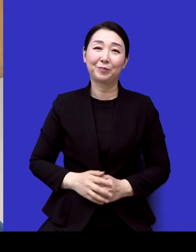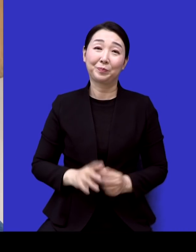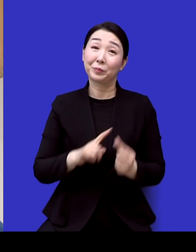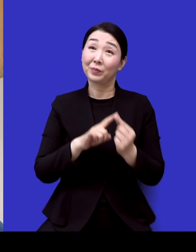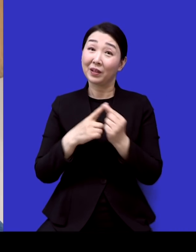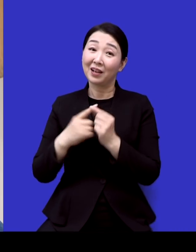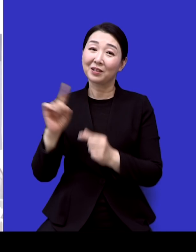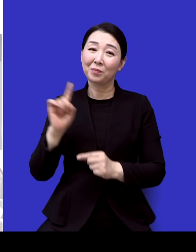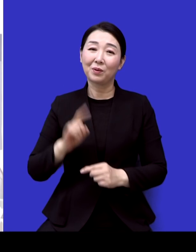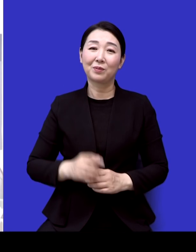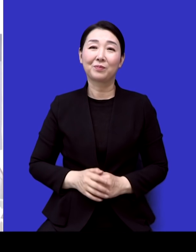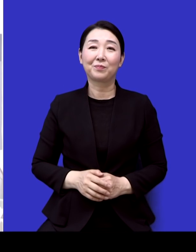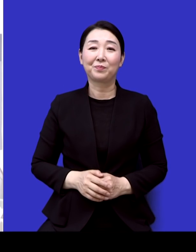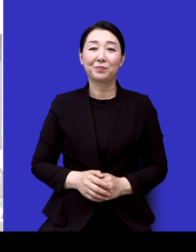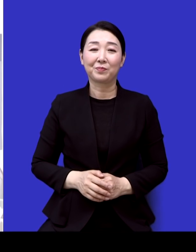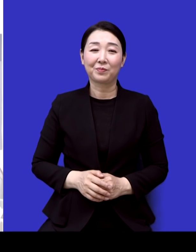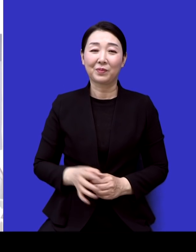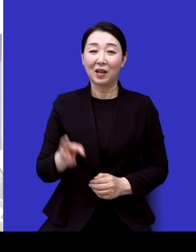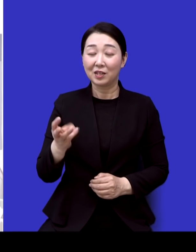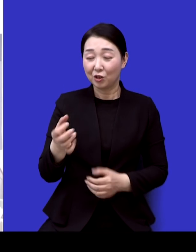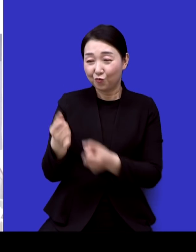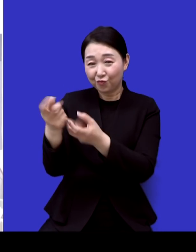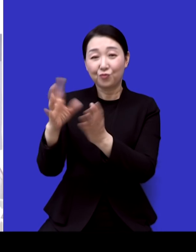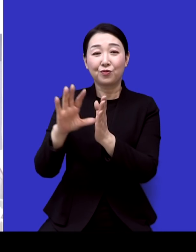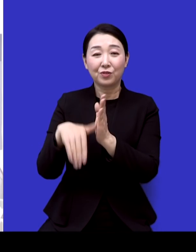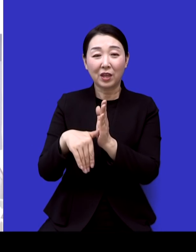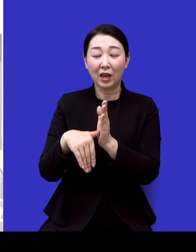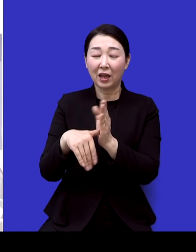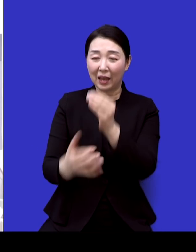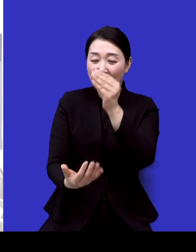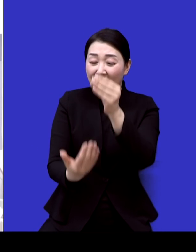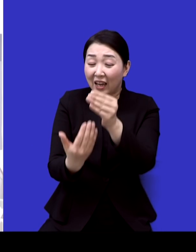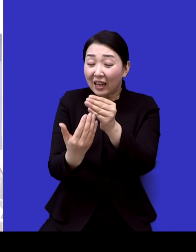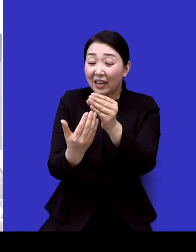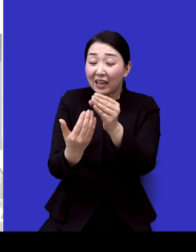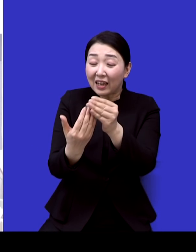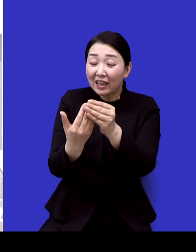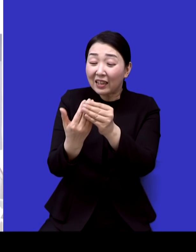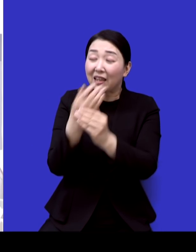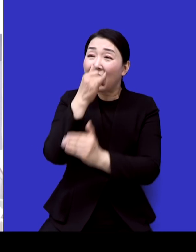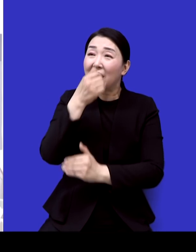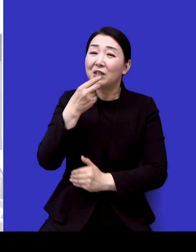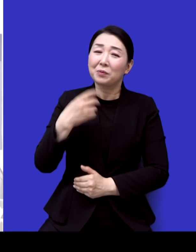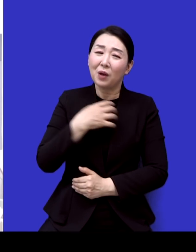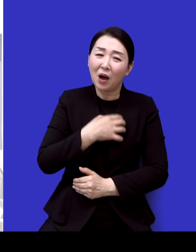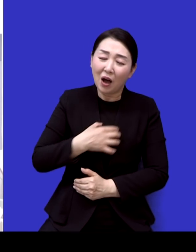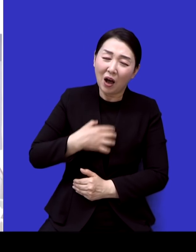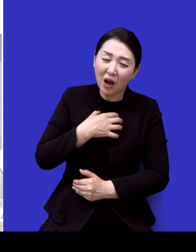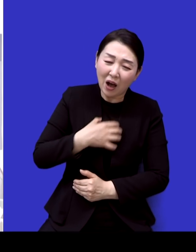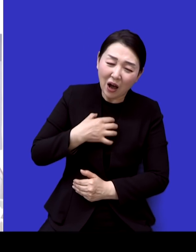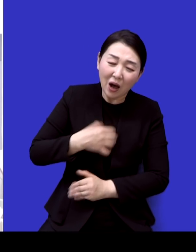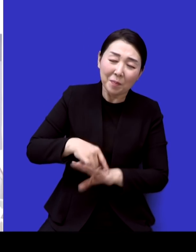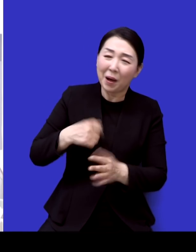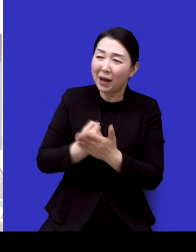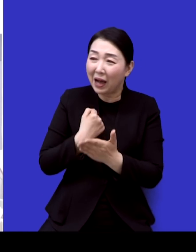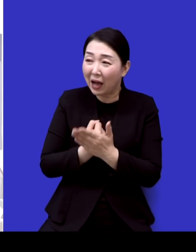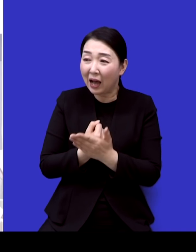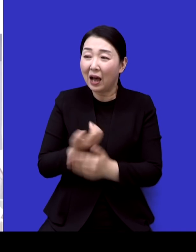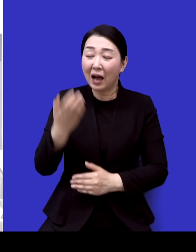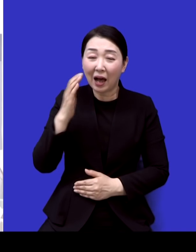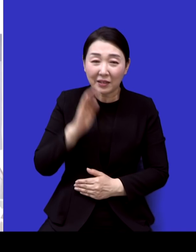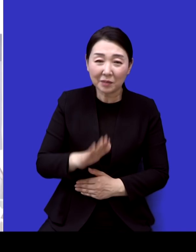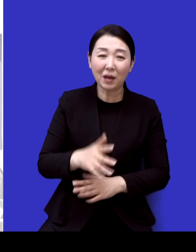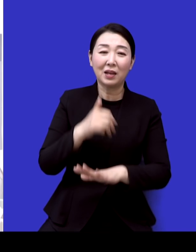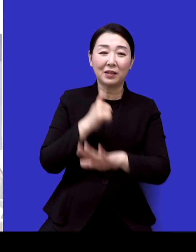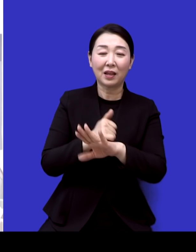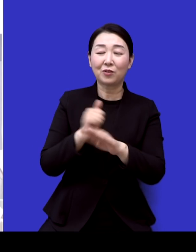이렇게 되는데 씨를 뿌릴 때에 나지 아니할까 염려하며 심히 애탈지라도 나중